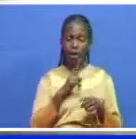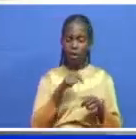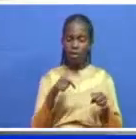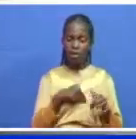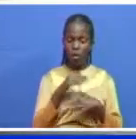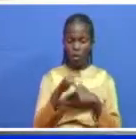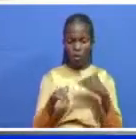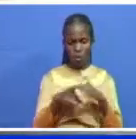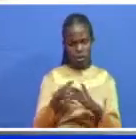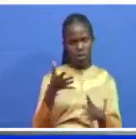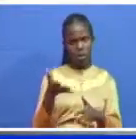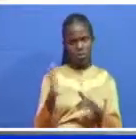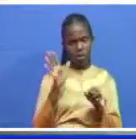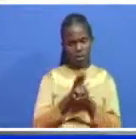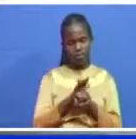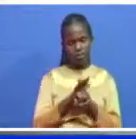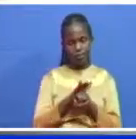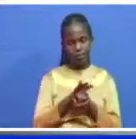wote situko hapa tukiwa wengi.